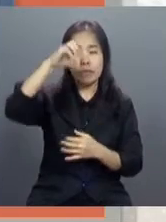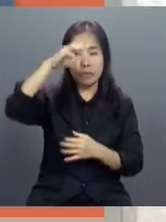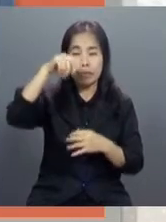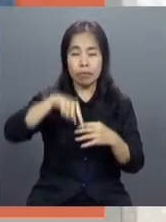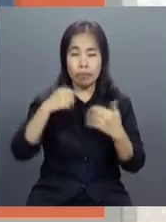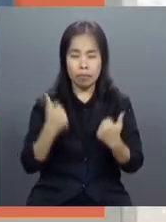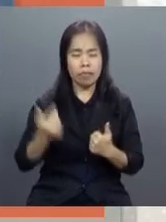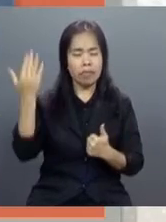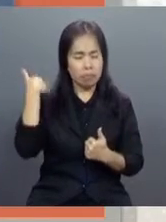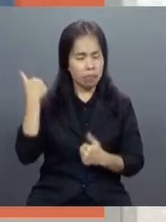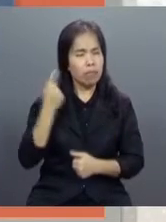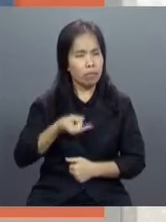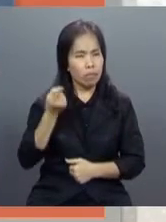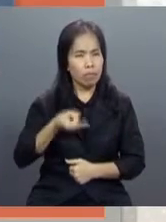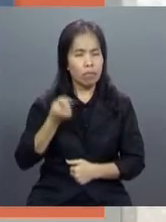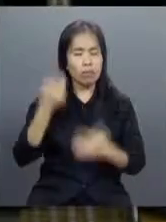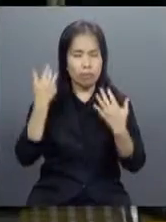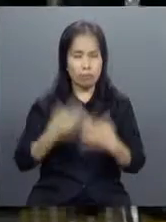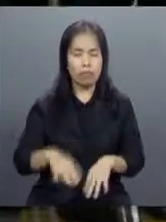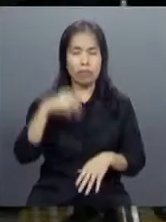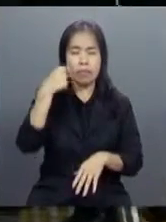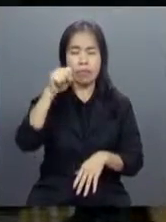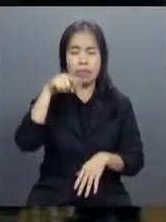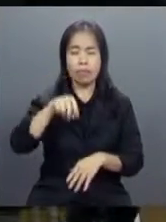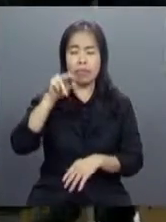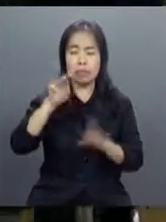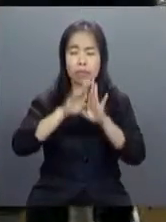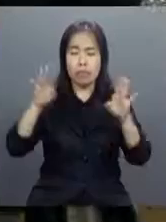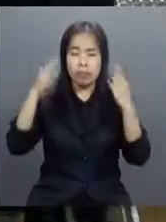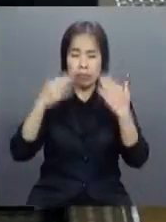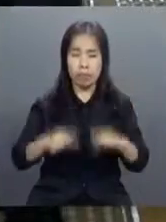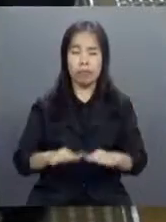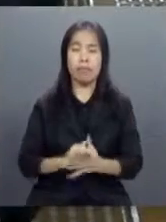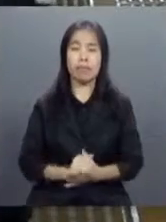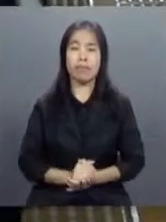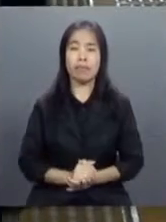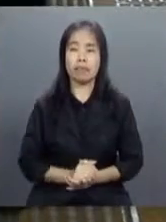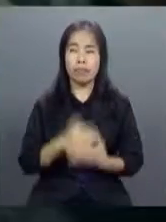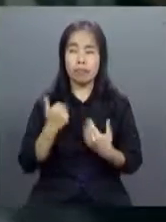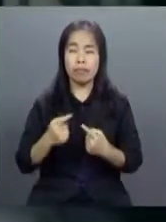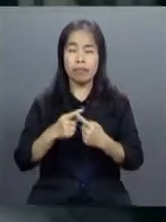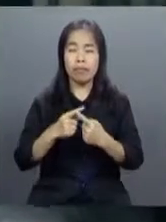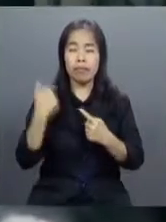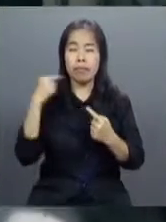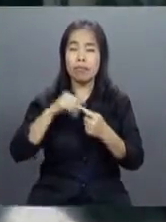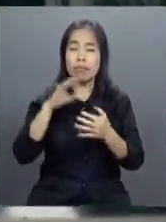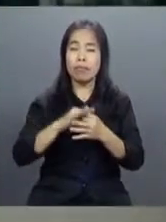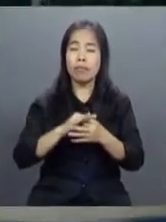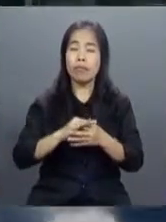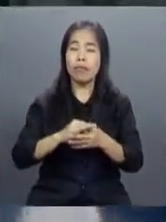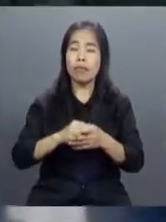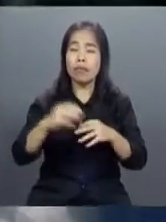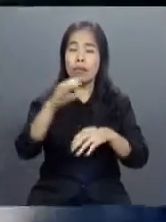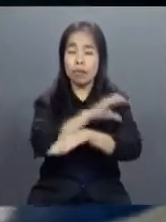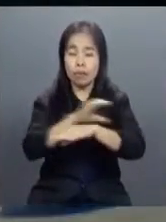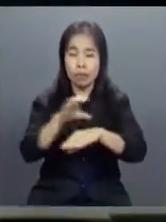เปิดให้บริการปกติในเวลาประมาณ 10:30นทั้งนี้รถไฟฟ้า Airportเรลมีผู้โดยสาร